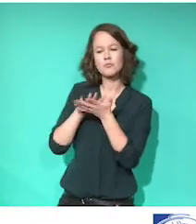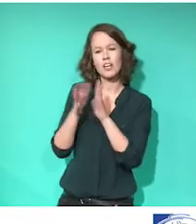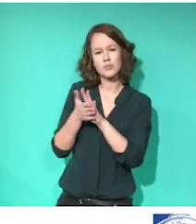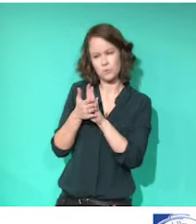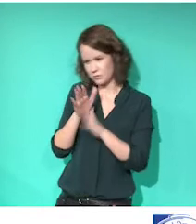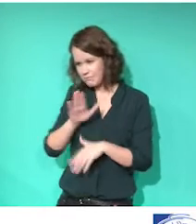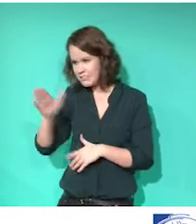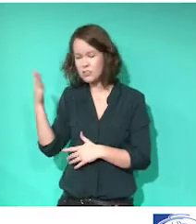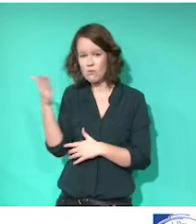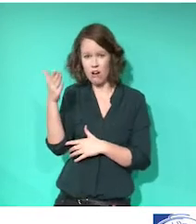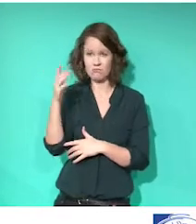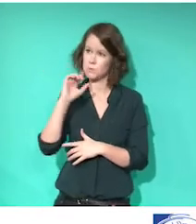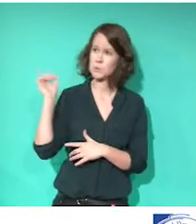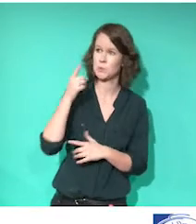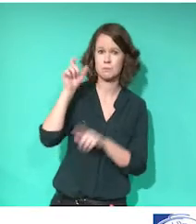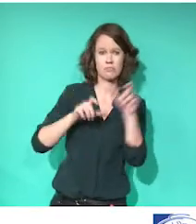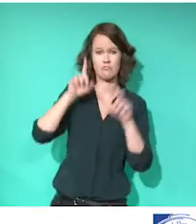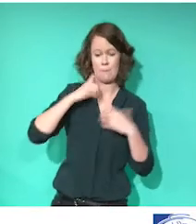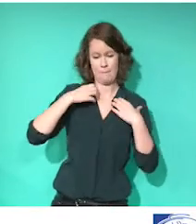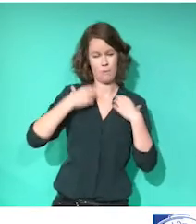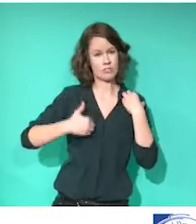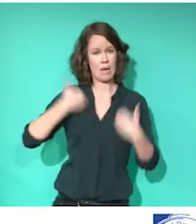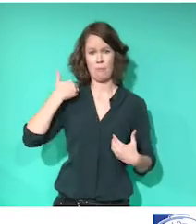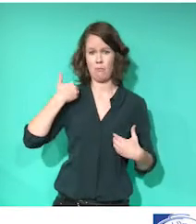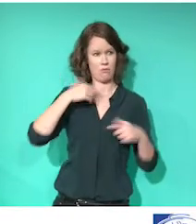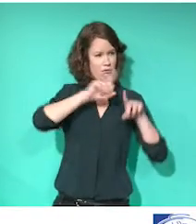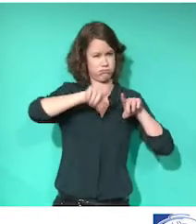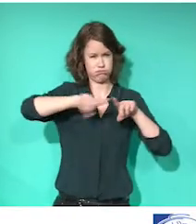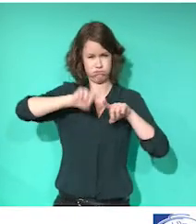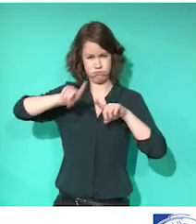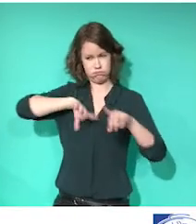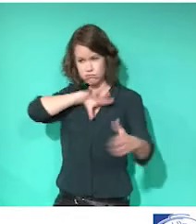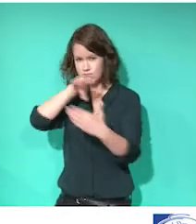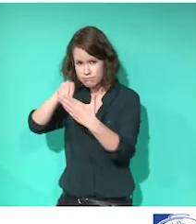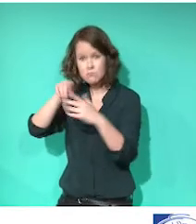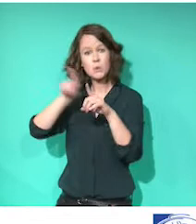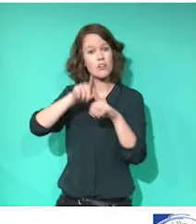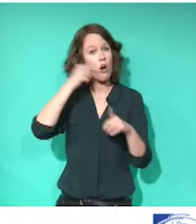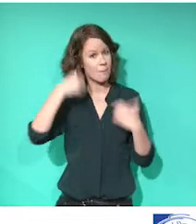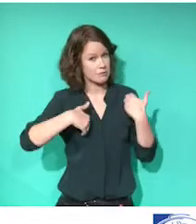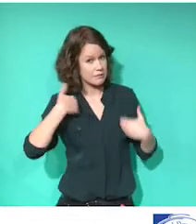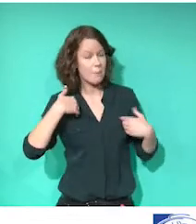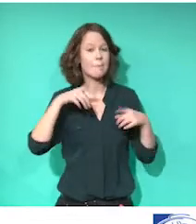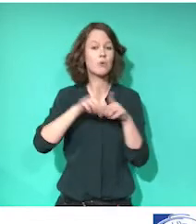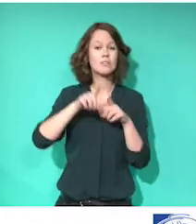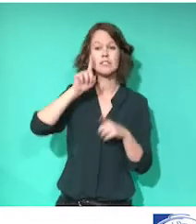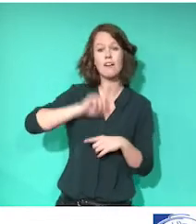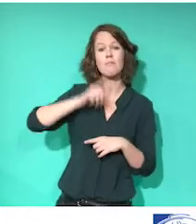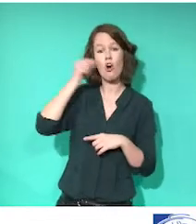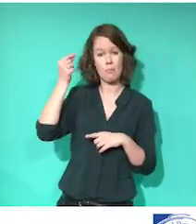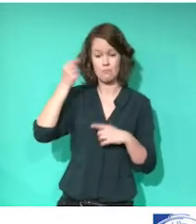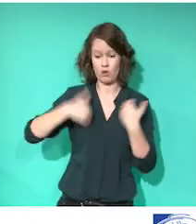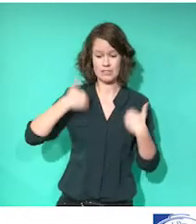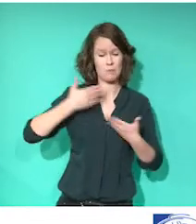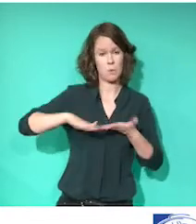handicap, quelle que soit leur singularité, mais aussi des hommes en situation de handicap et des femmes et des hommes valides